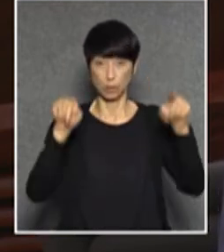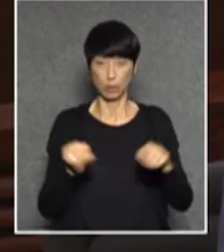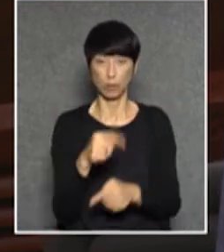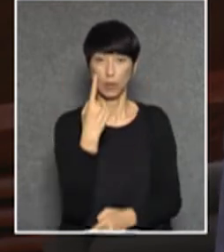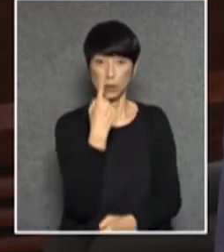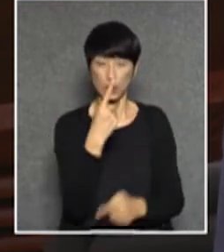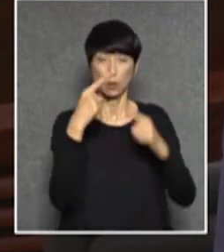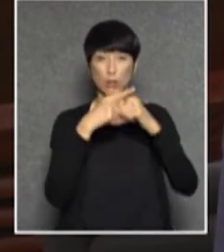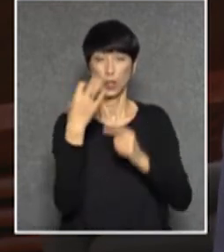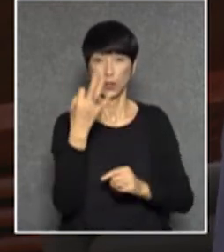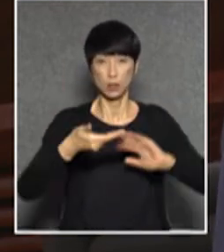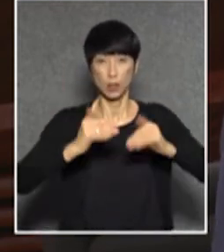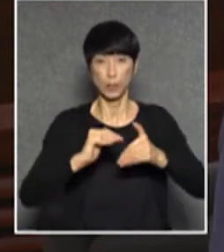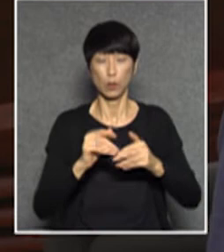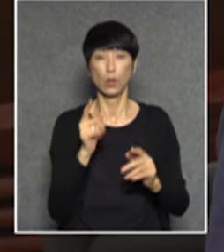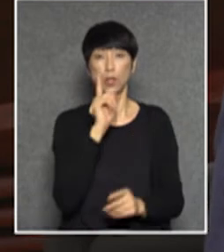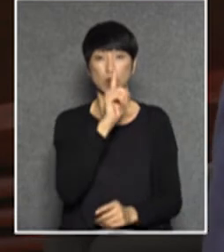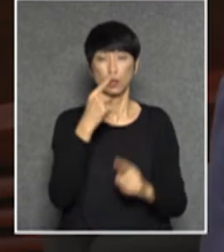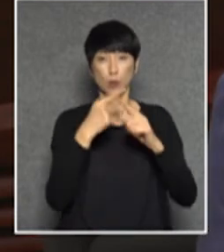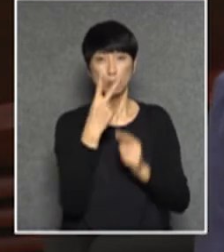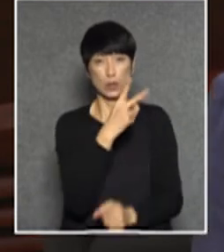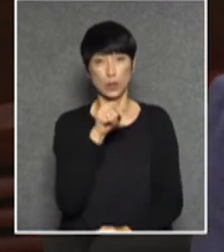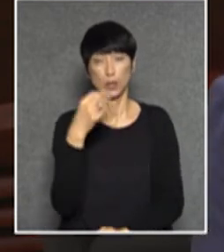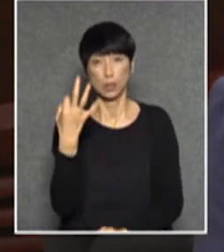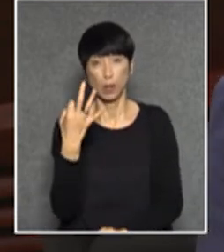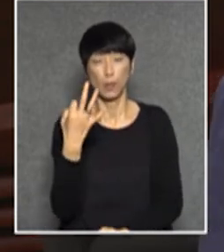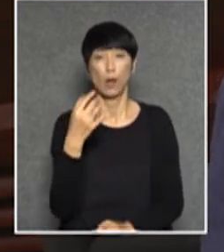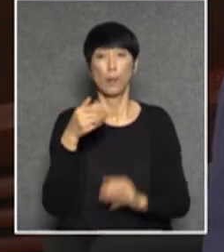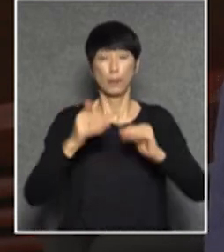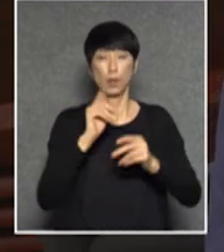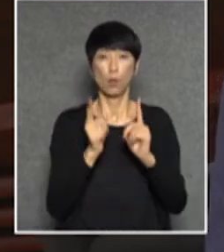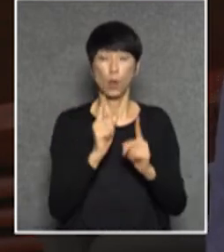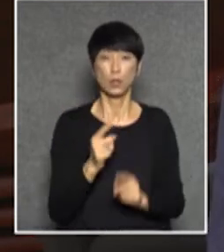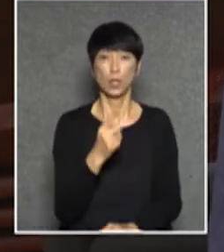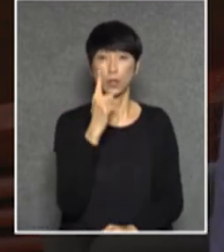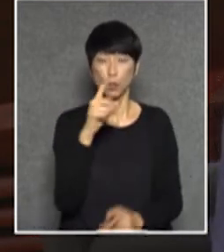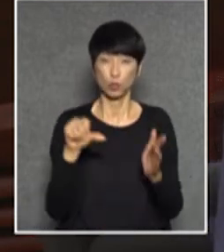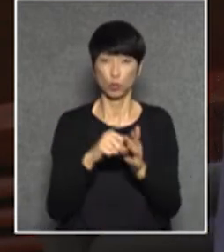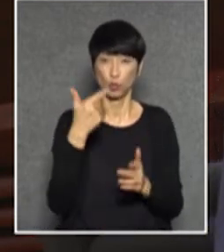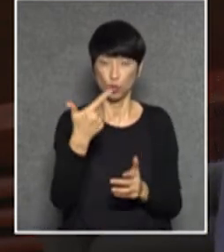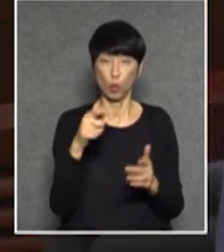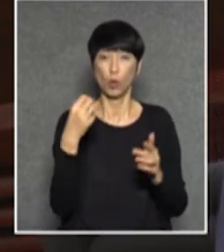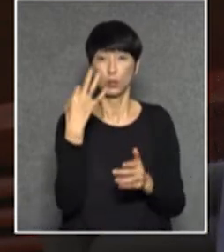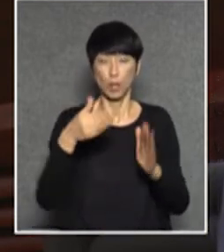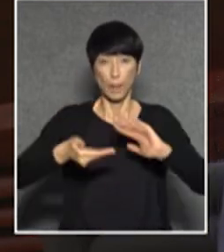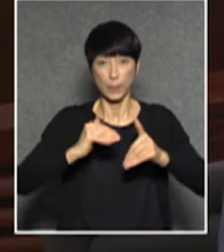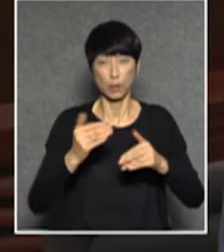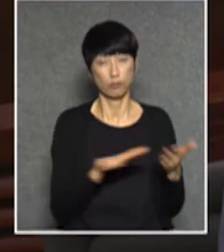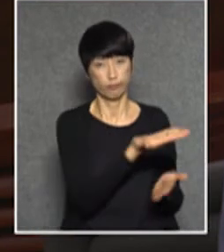1人3票、1人2至3票、1人最多3票和逐一表決的選項，供公眾考